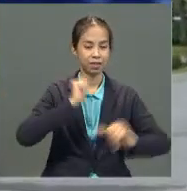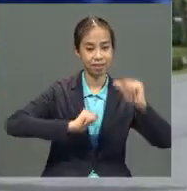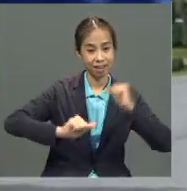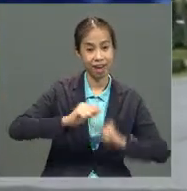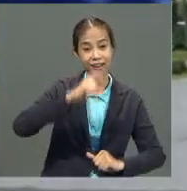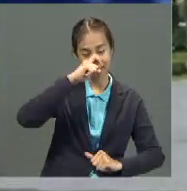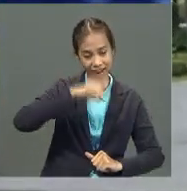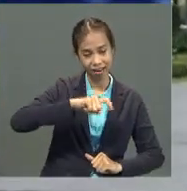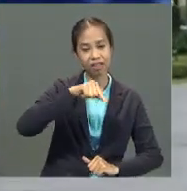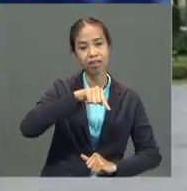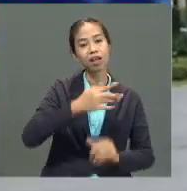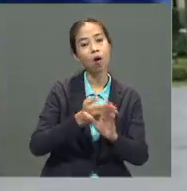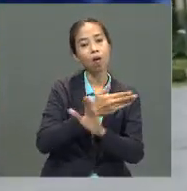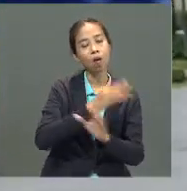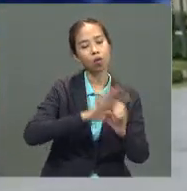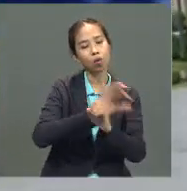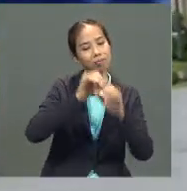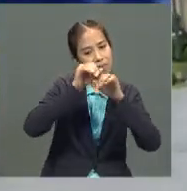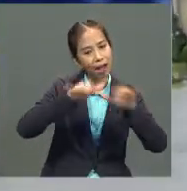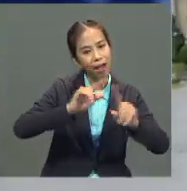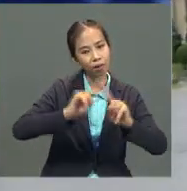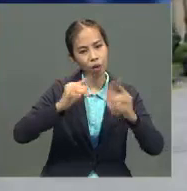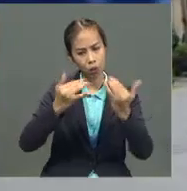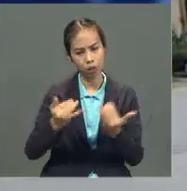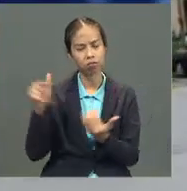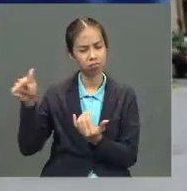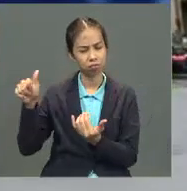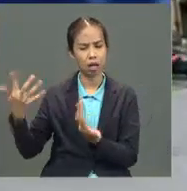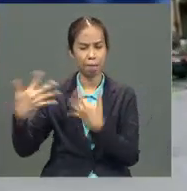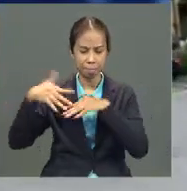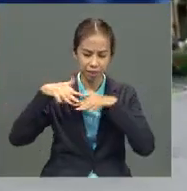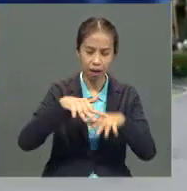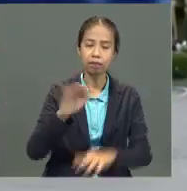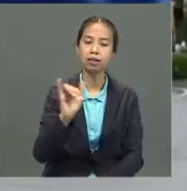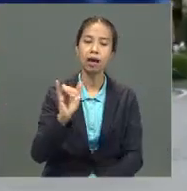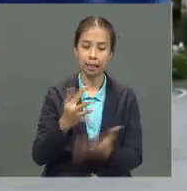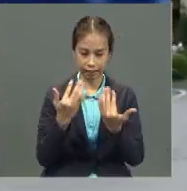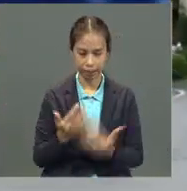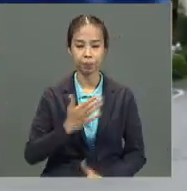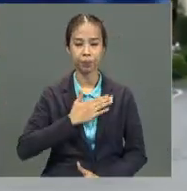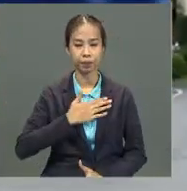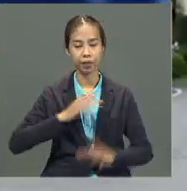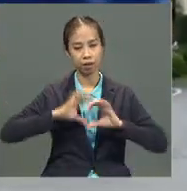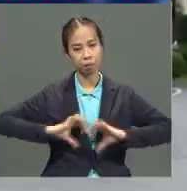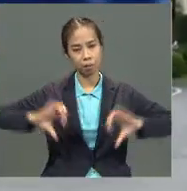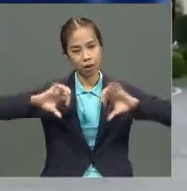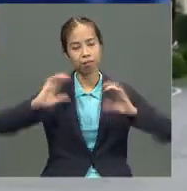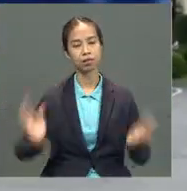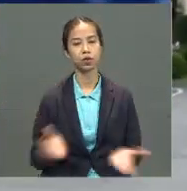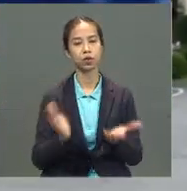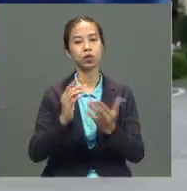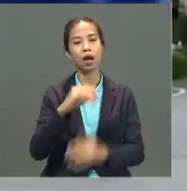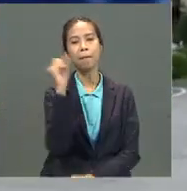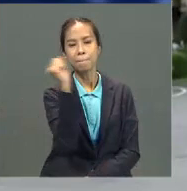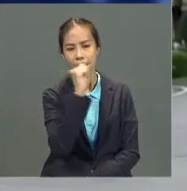ยก่อนที่จะมีเรื่องของโควิด-19 แต่ตอนนี้ยังไม่มีการประสานเข้ามาแต่ทางรัฐบาลก็พร้อมสนับสนุนให้มีการจัดแสดงคอนเสิร์ตน